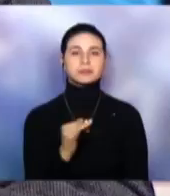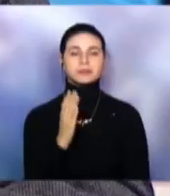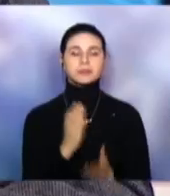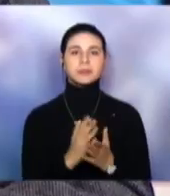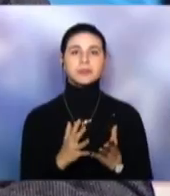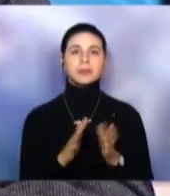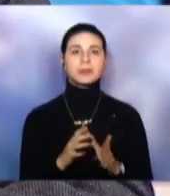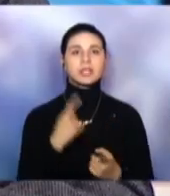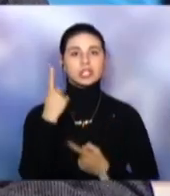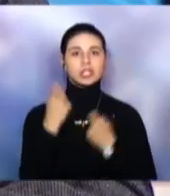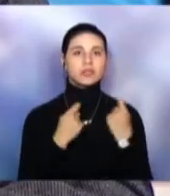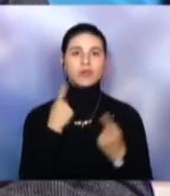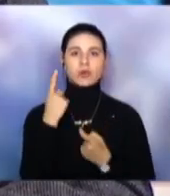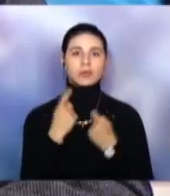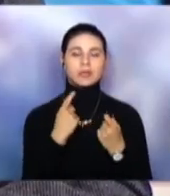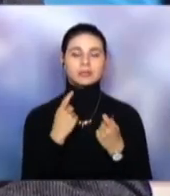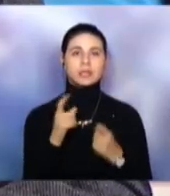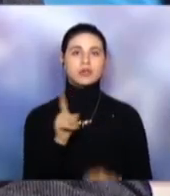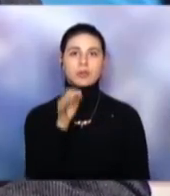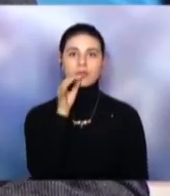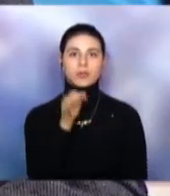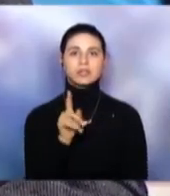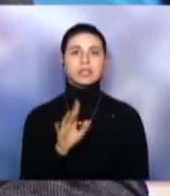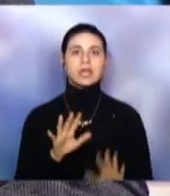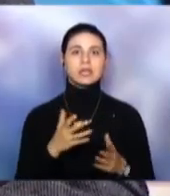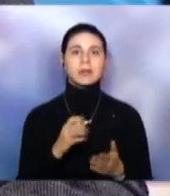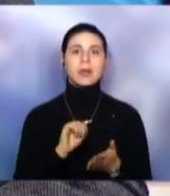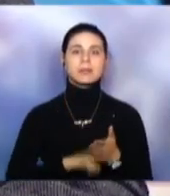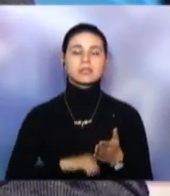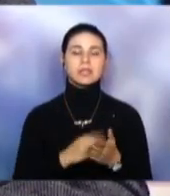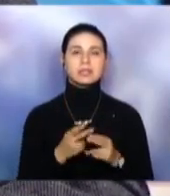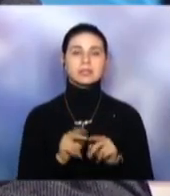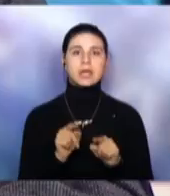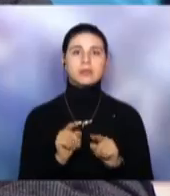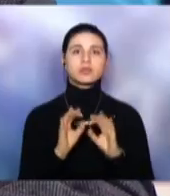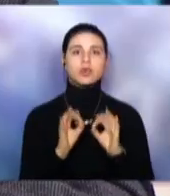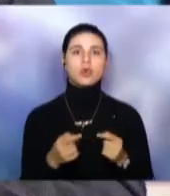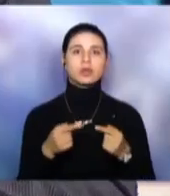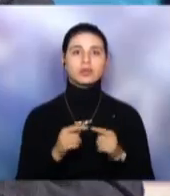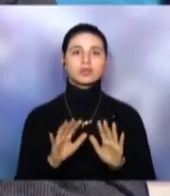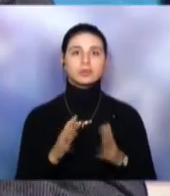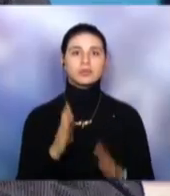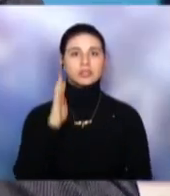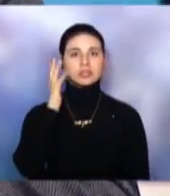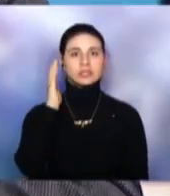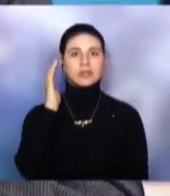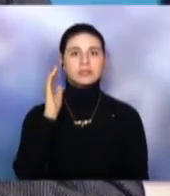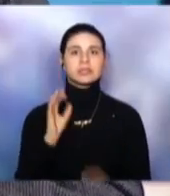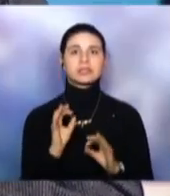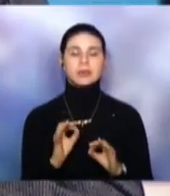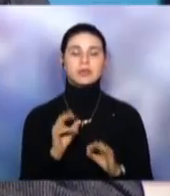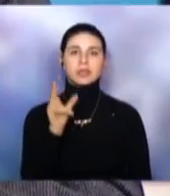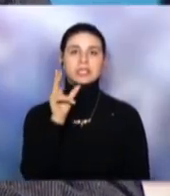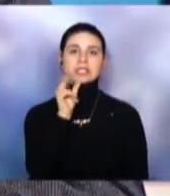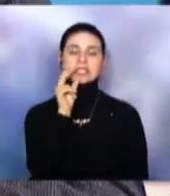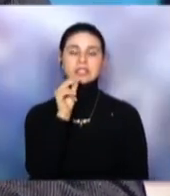მეტი ინფორმაციის ოდნა საიმისოთ, რომ უპასუხოთ, რა ხდება მიზეზი ამ კონკრეტულ შემთხვევაში წნევის სტაბილურად მაღალი